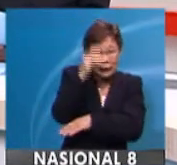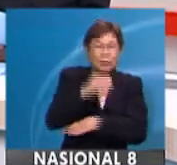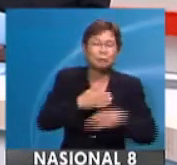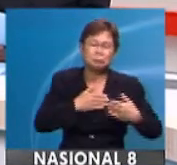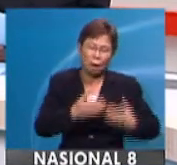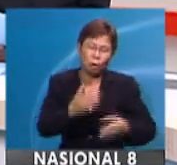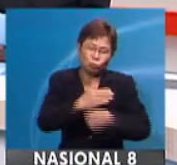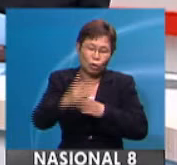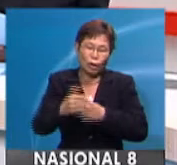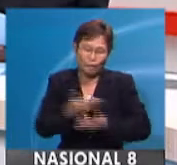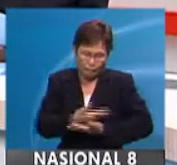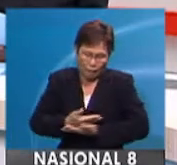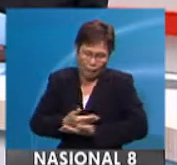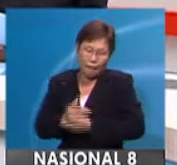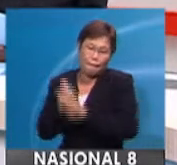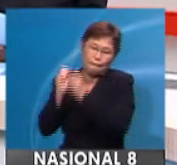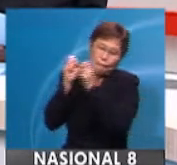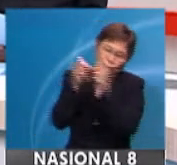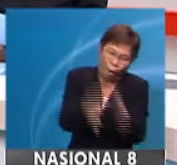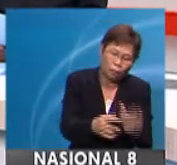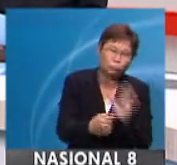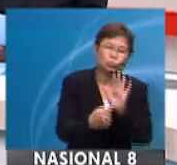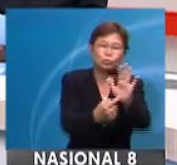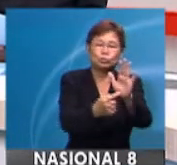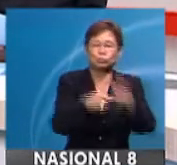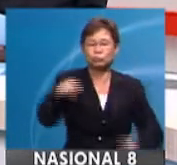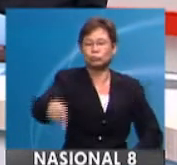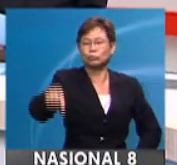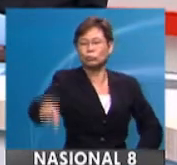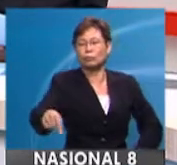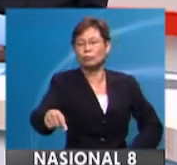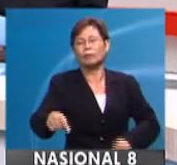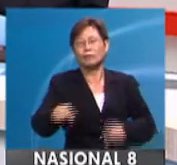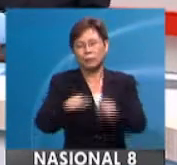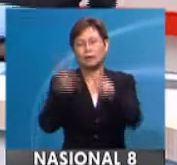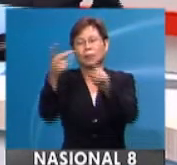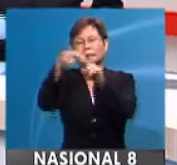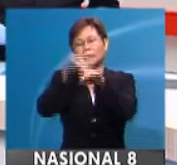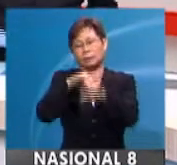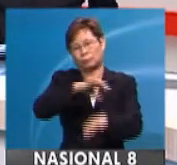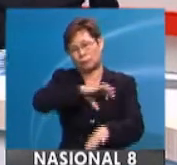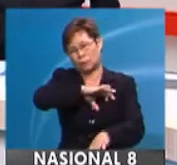mengaku telah membuang mayat mangsa dan menunjukkan tempat jenayah kepada polis.